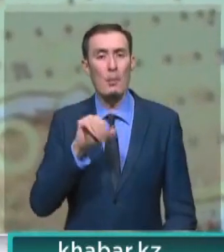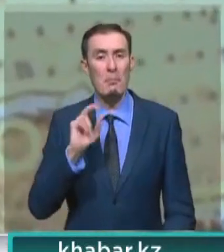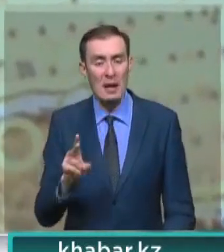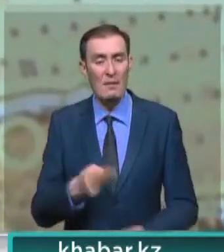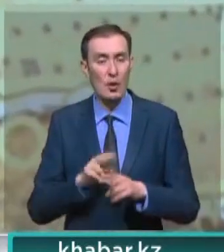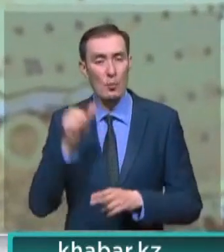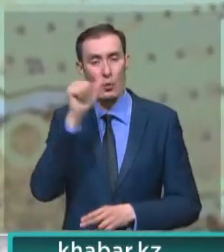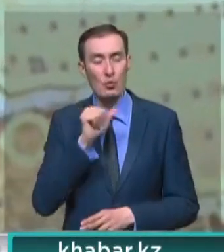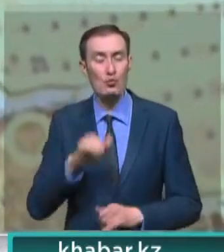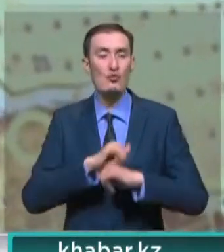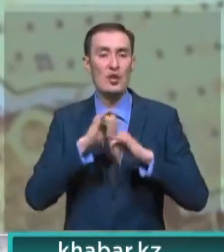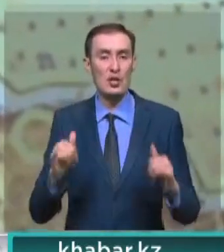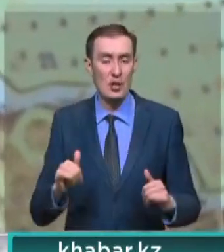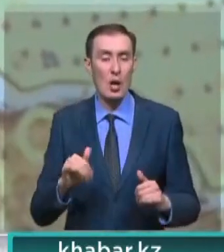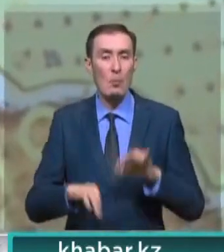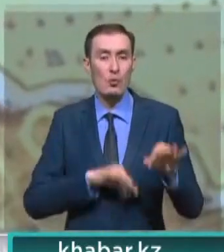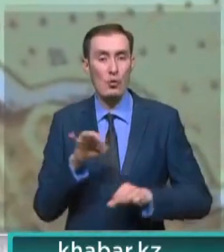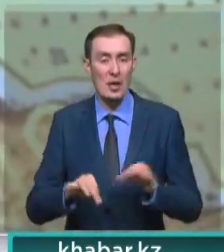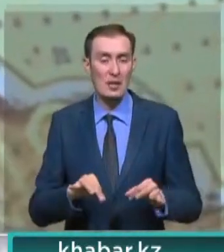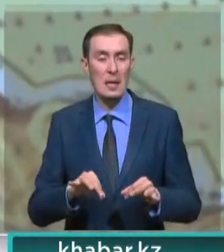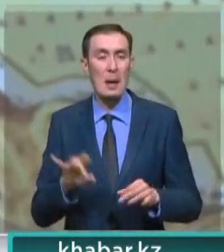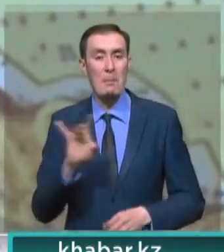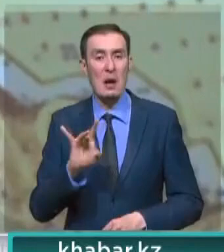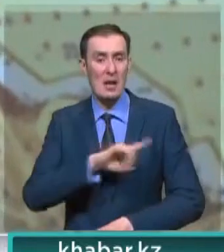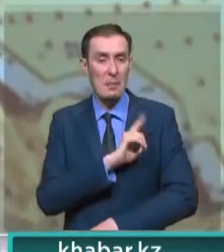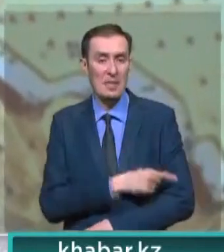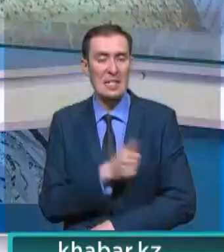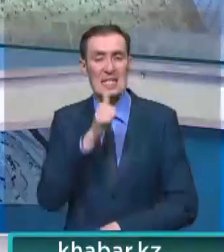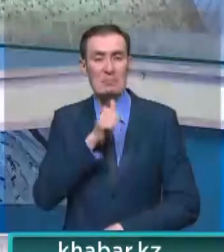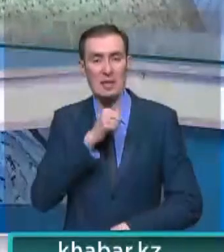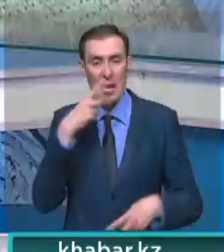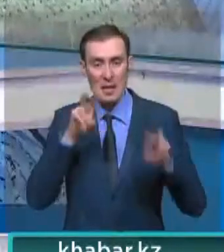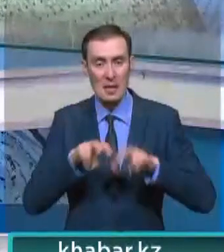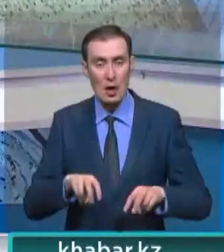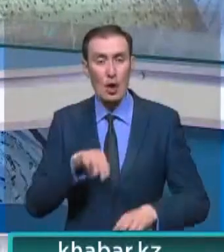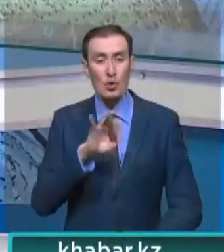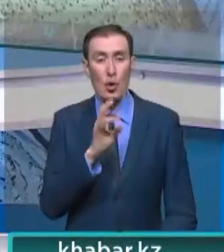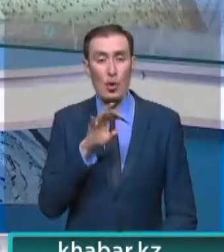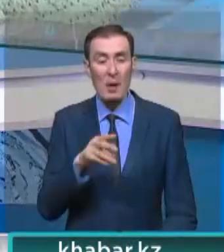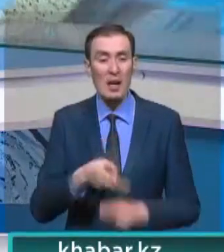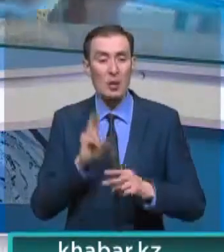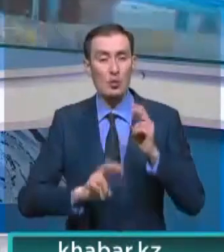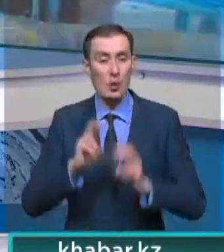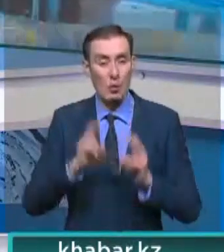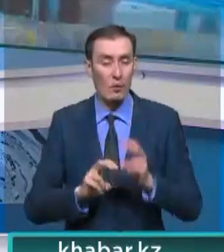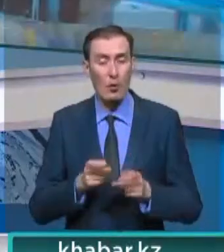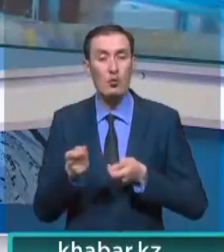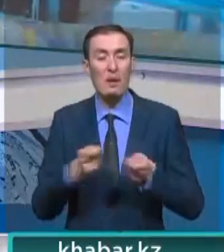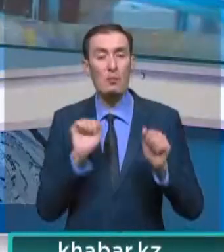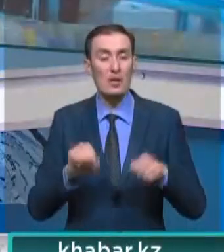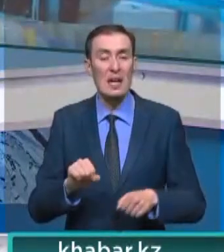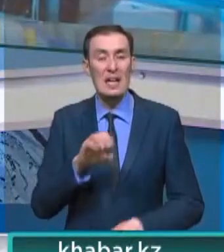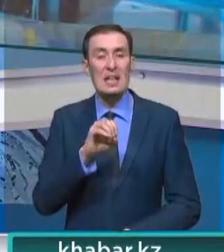этом году планируют увеличить проектные параметры испытаний. Токамак – это установка, которая позволяет